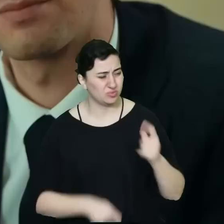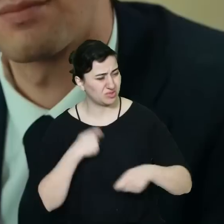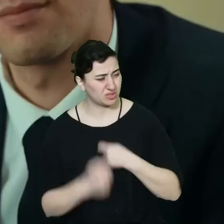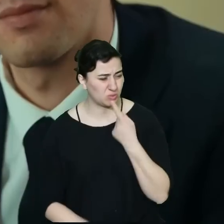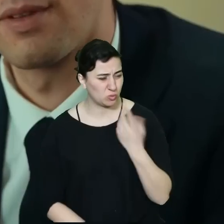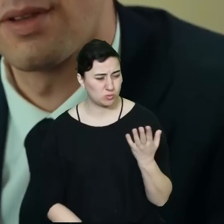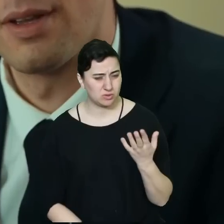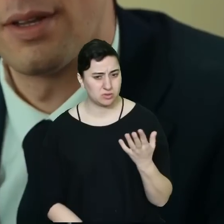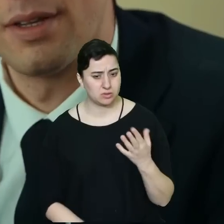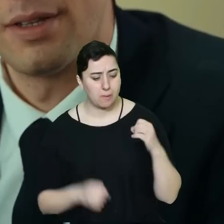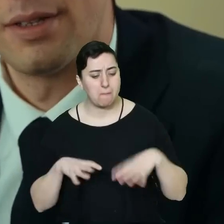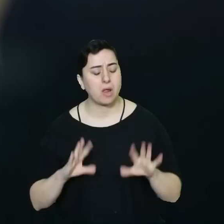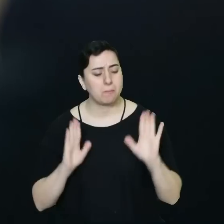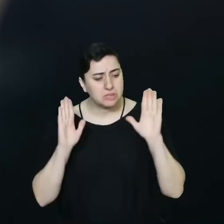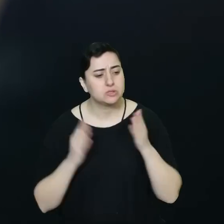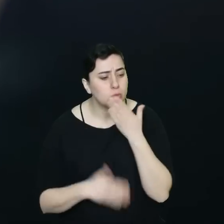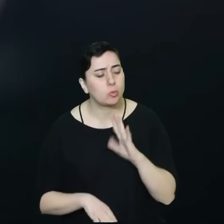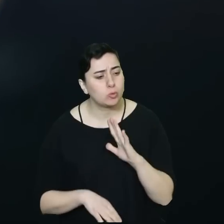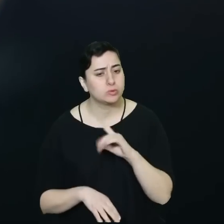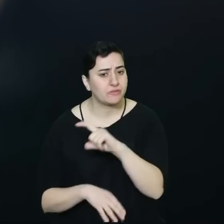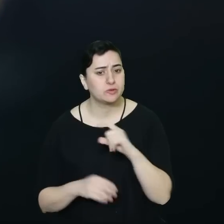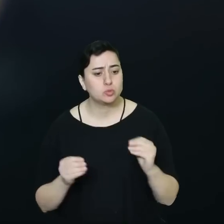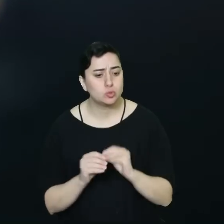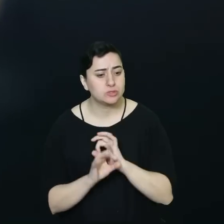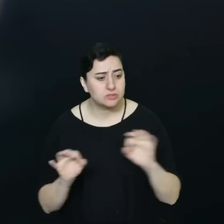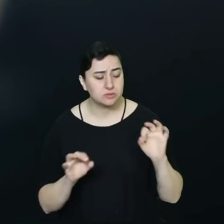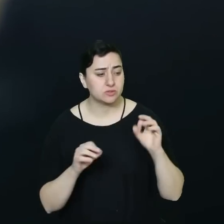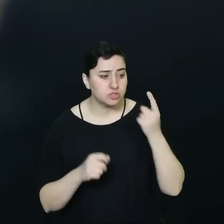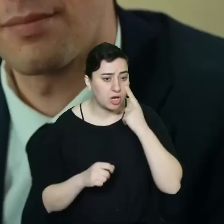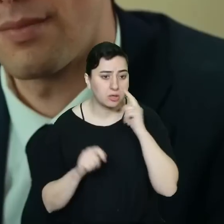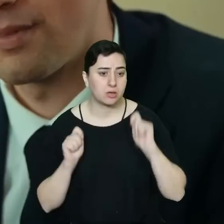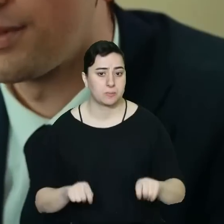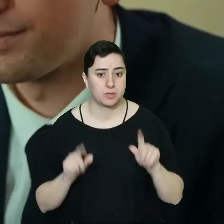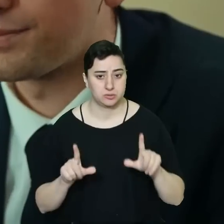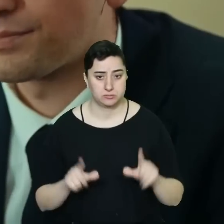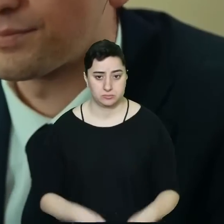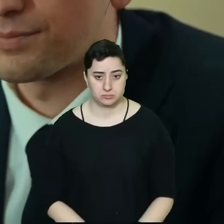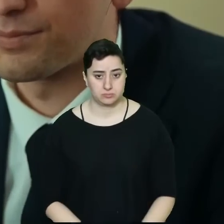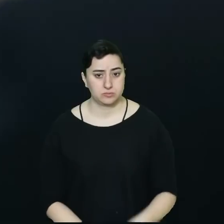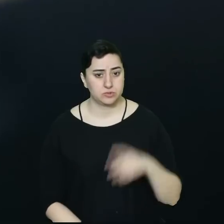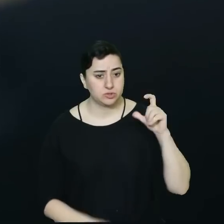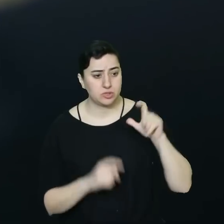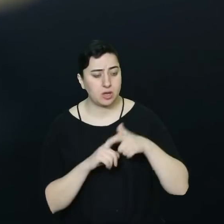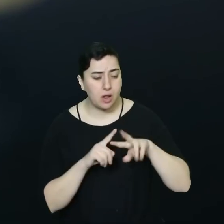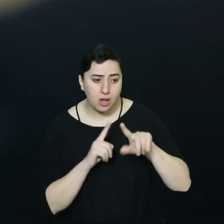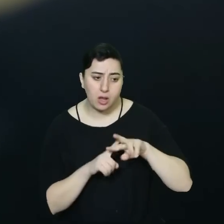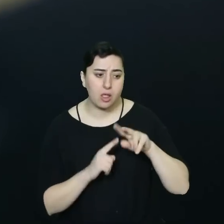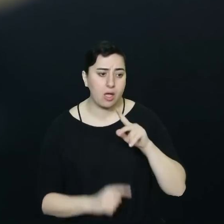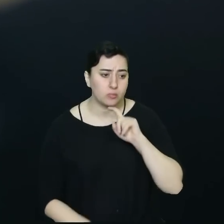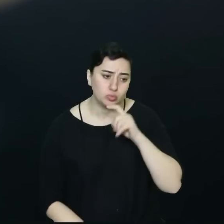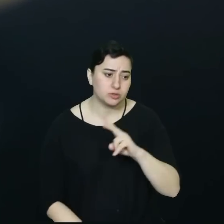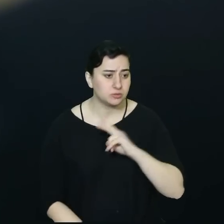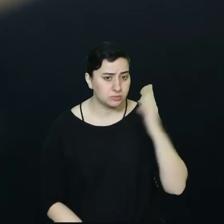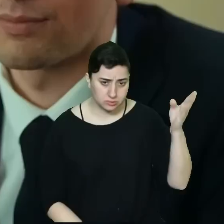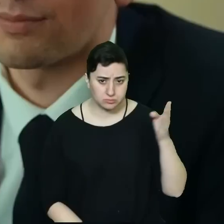be. Yılmak yok. Cevat'ın suçsuz olduğunu herkese kanıtlayacağız. Bu Ceren amcaya konuşan